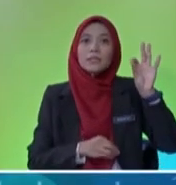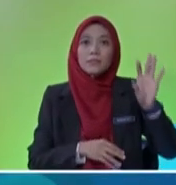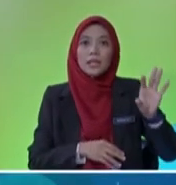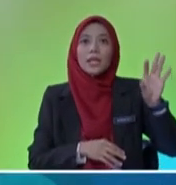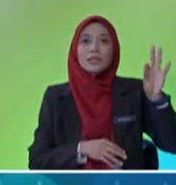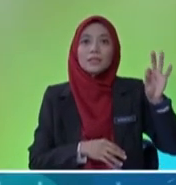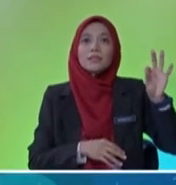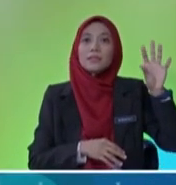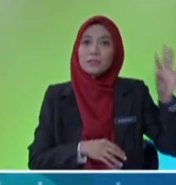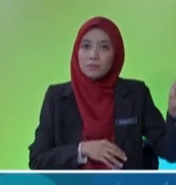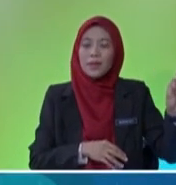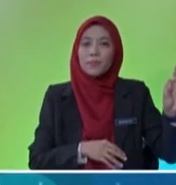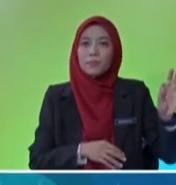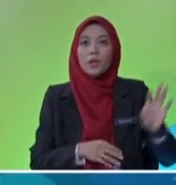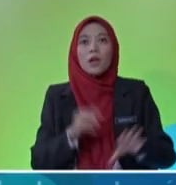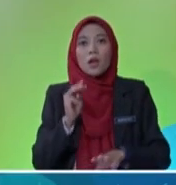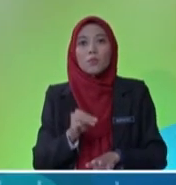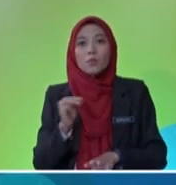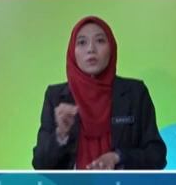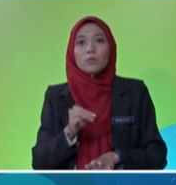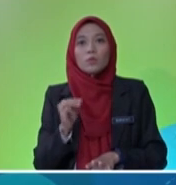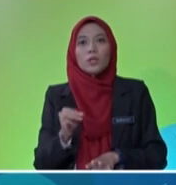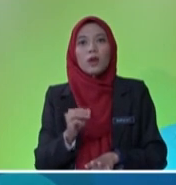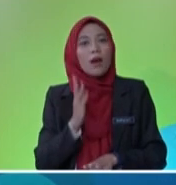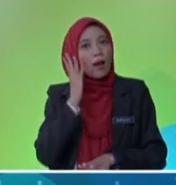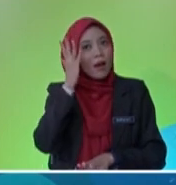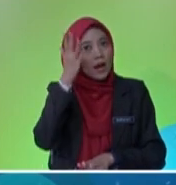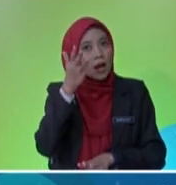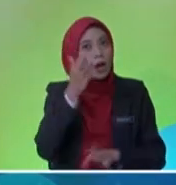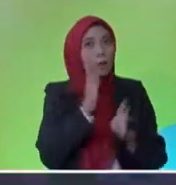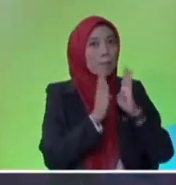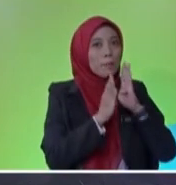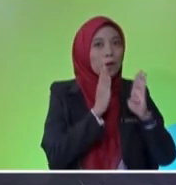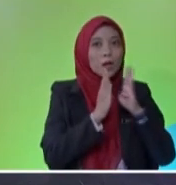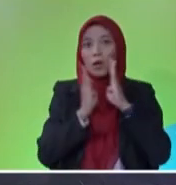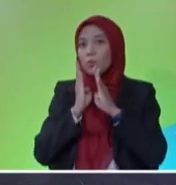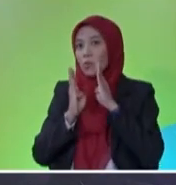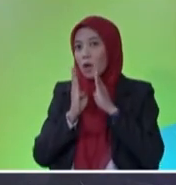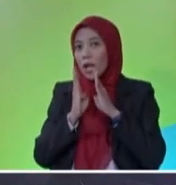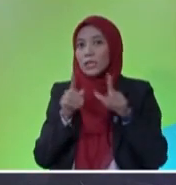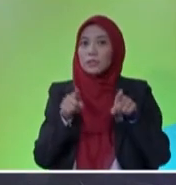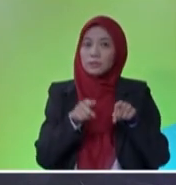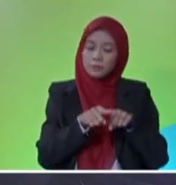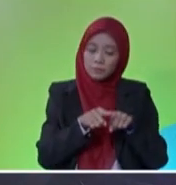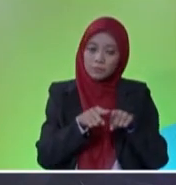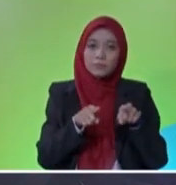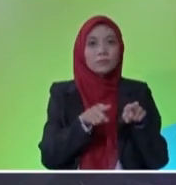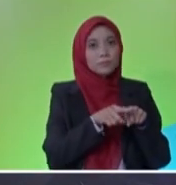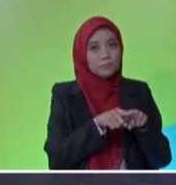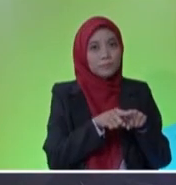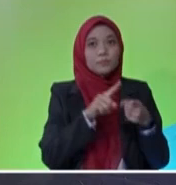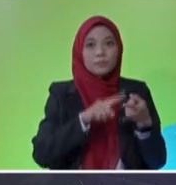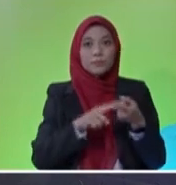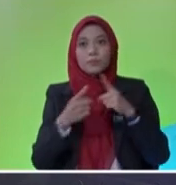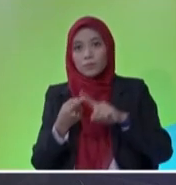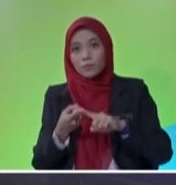di sini murid akan berdialog bersama dengan Rakan di studio bersoal jawab